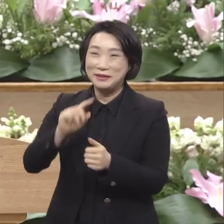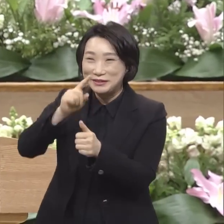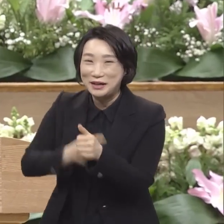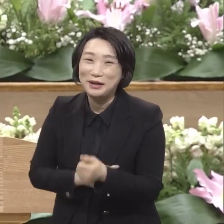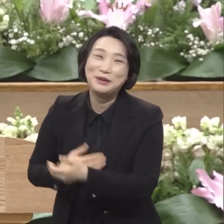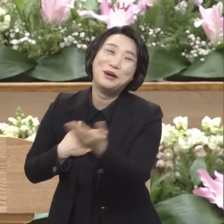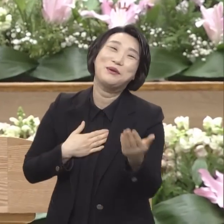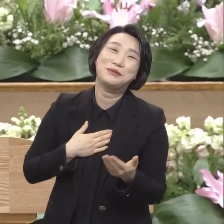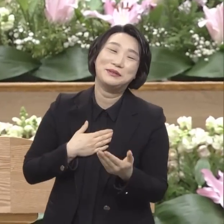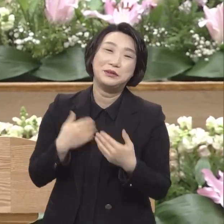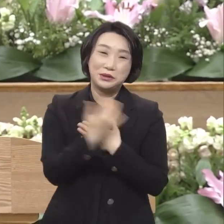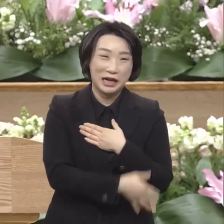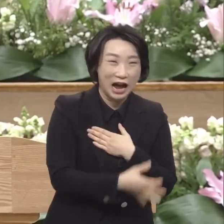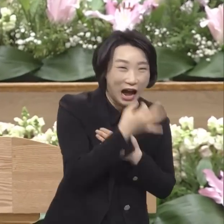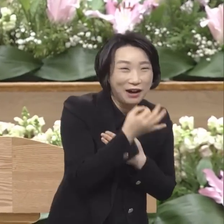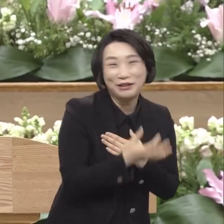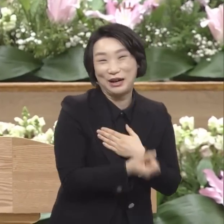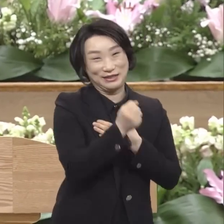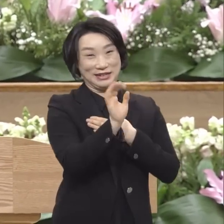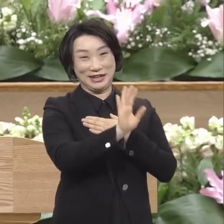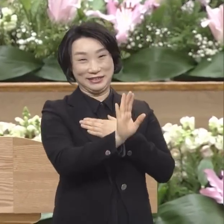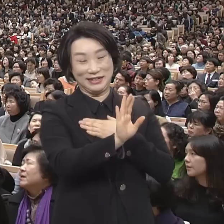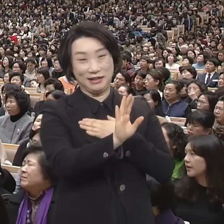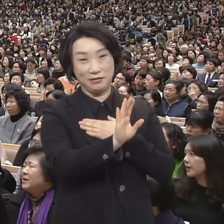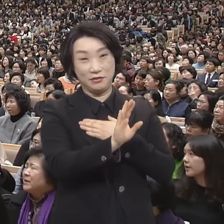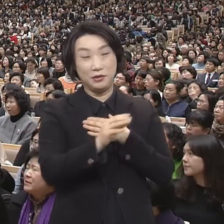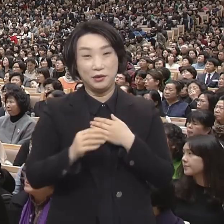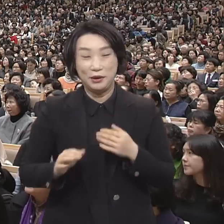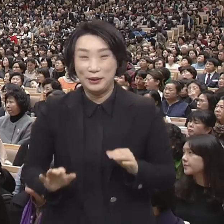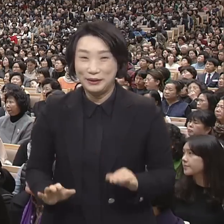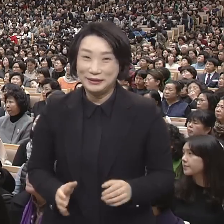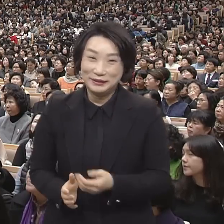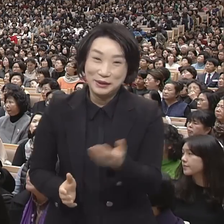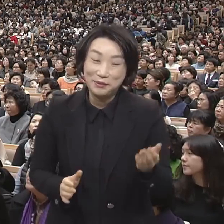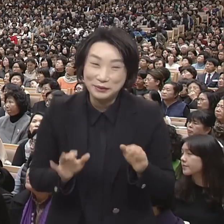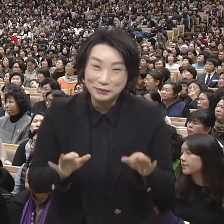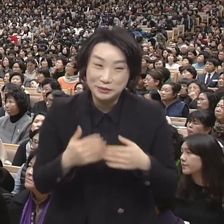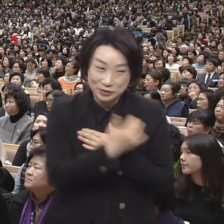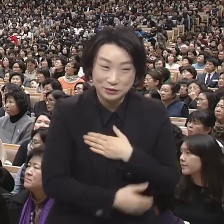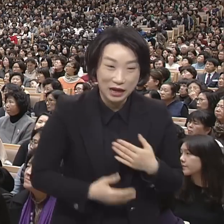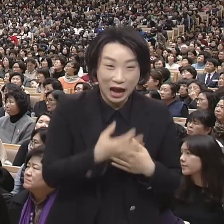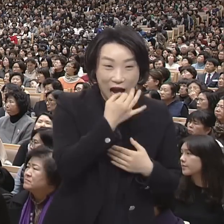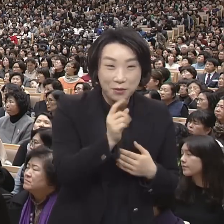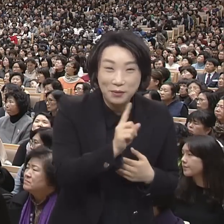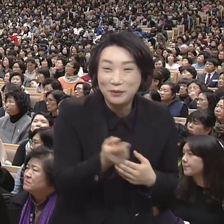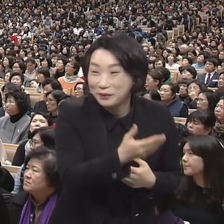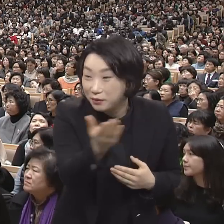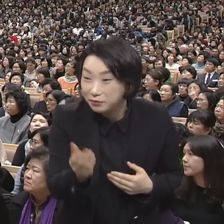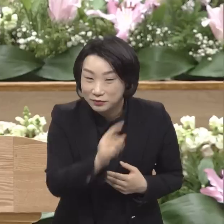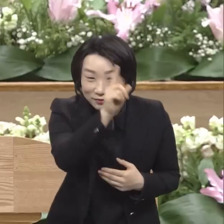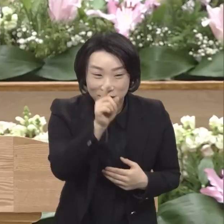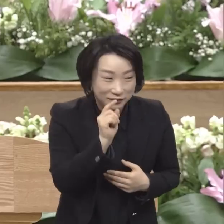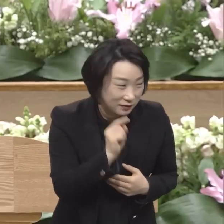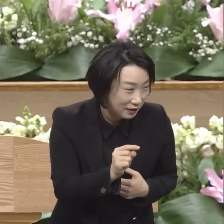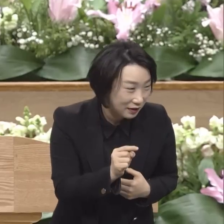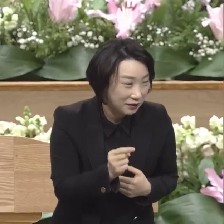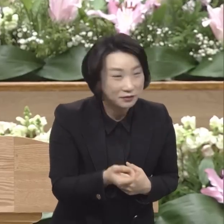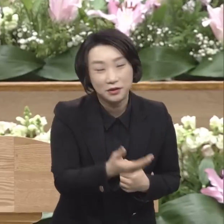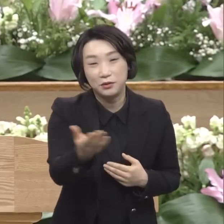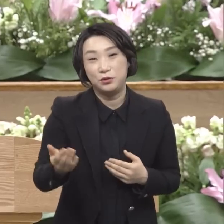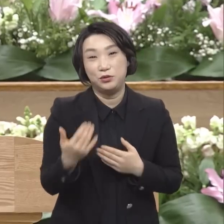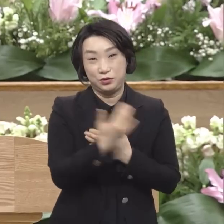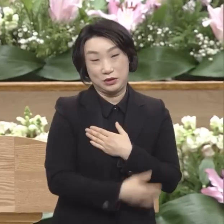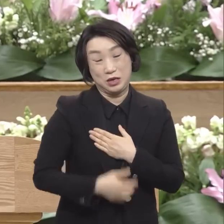그리하면 육신의 욕심을 이루지 않는다. 그럼 육체의 욕심이 뭘까? 육체가